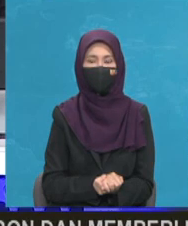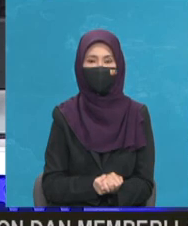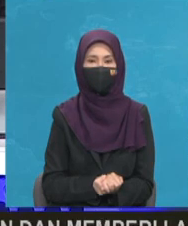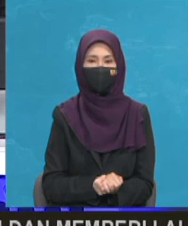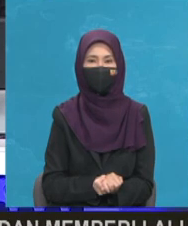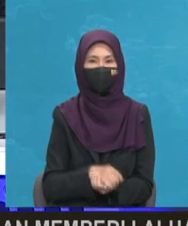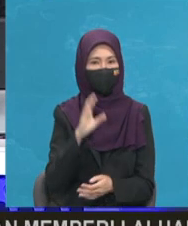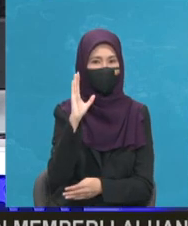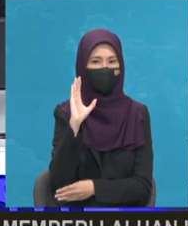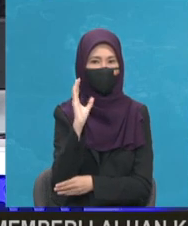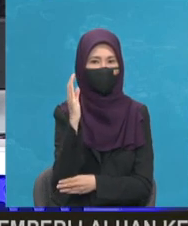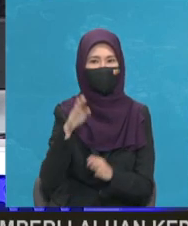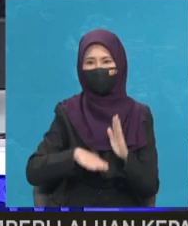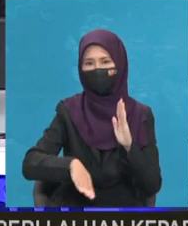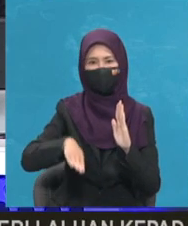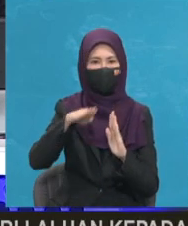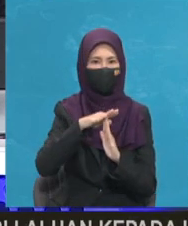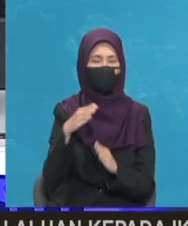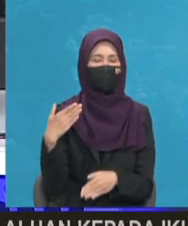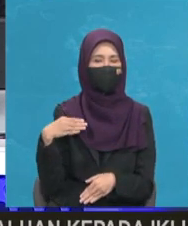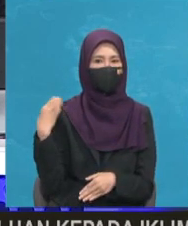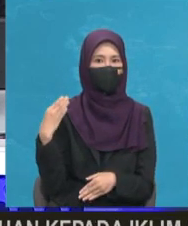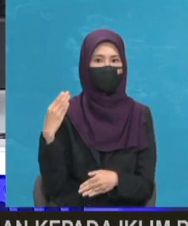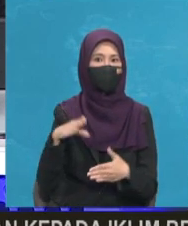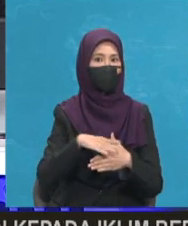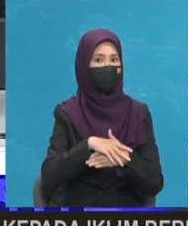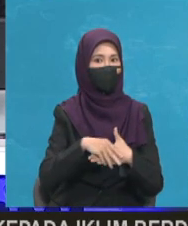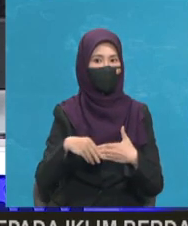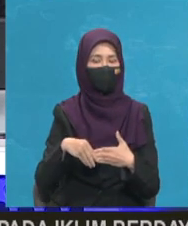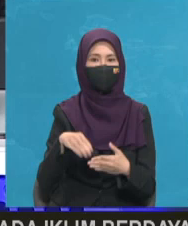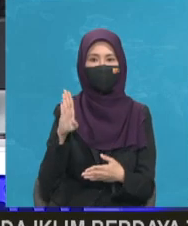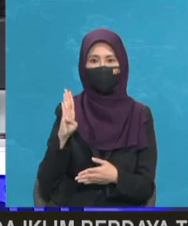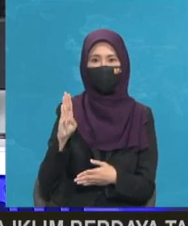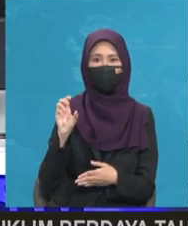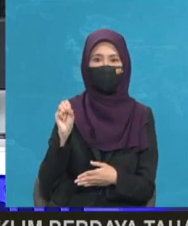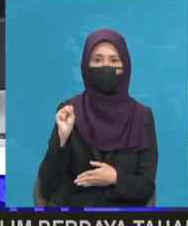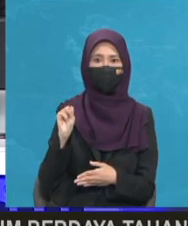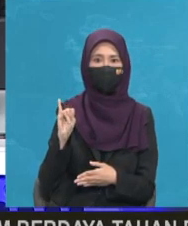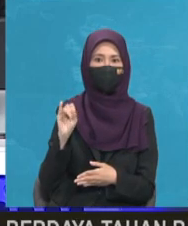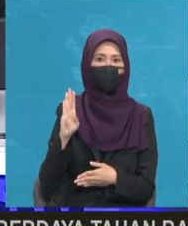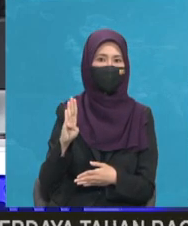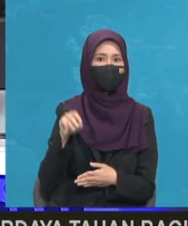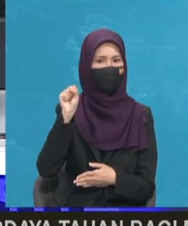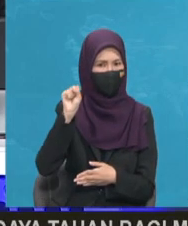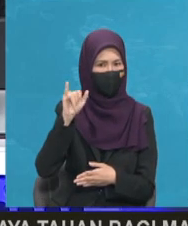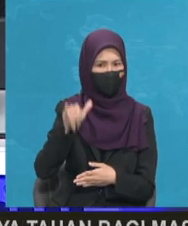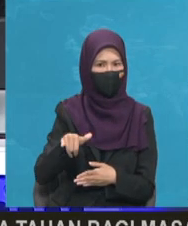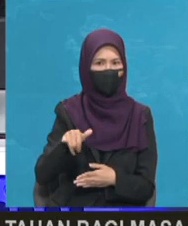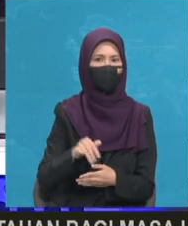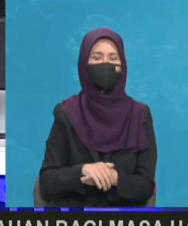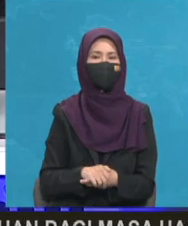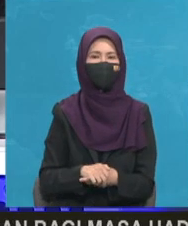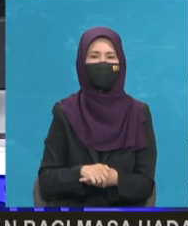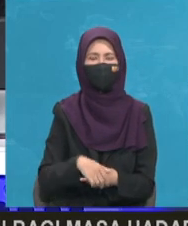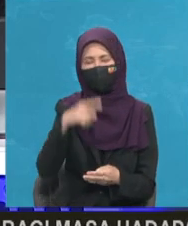Hai sidang kemuncak pemerkosaan beli Abang Islam Brunei Darussalam by Diaz merupakan salah satu inisiatif bagi memberi inspirasi